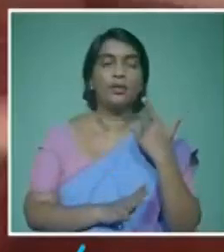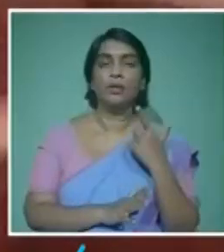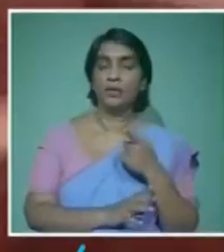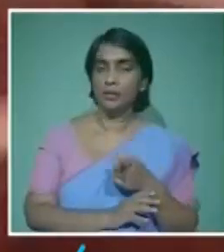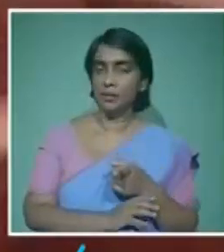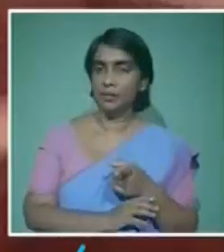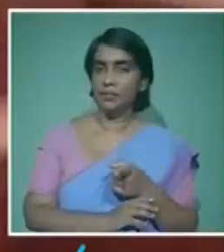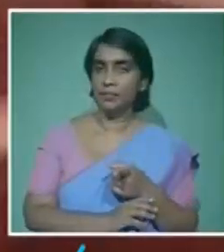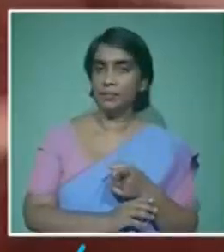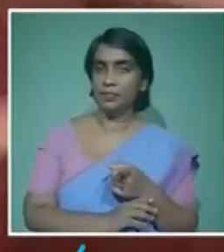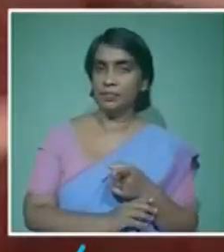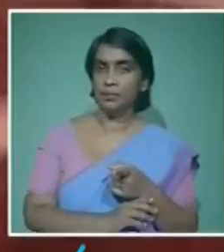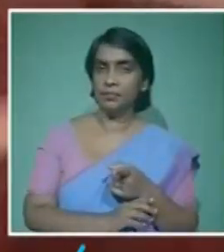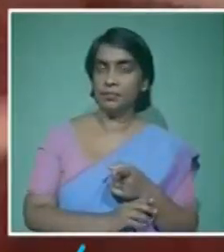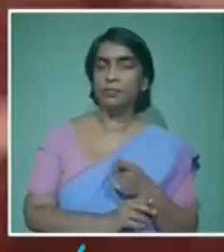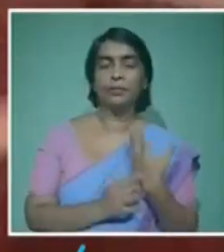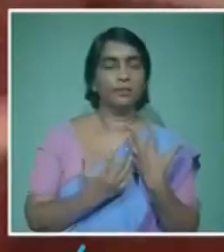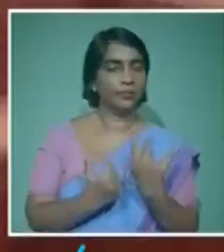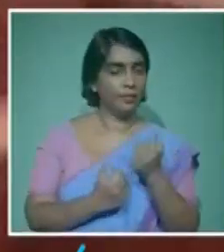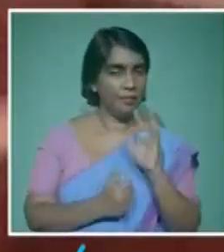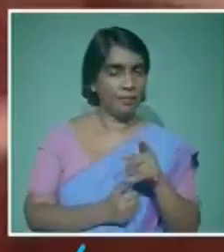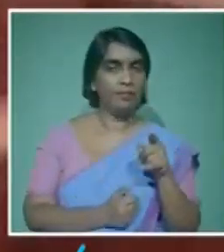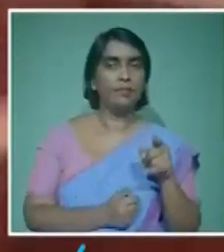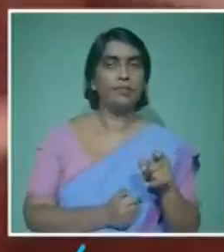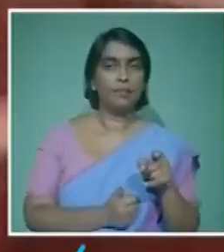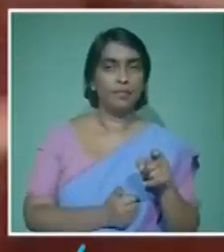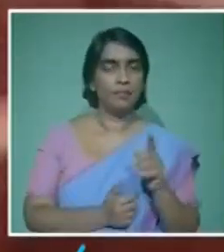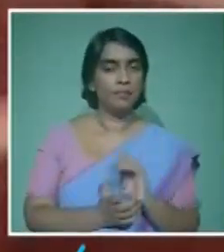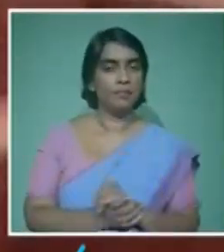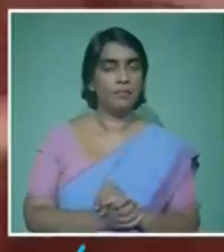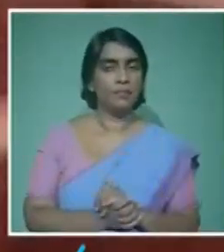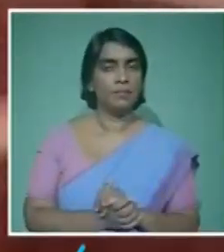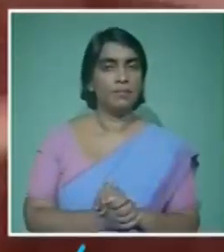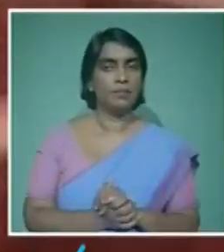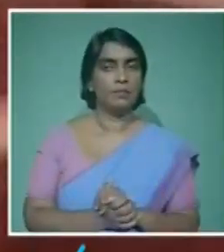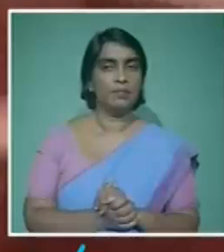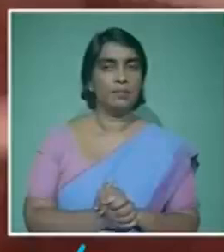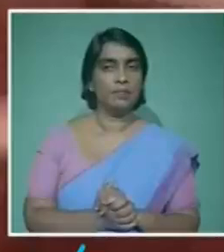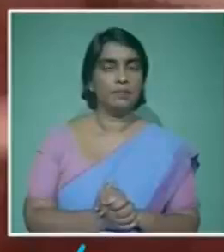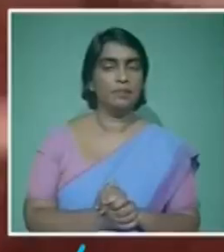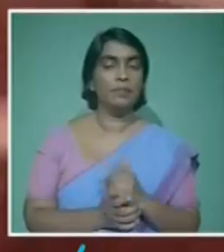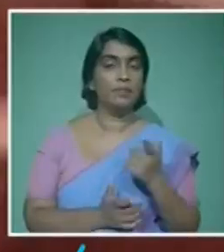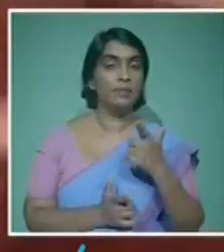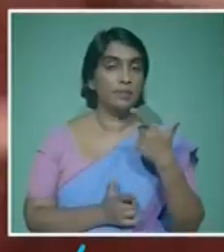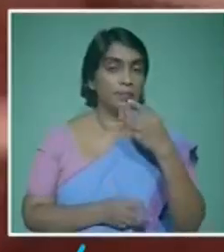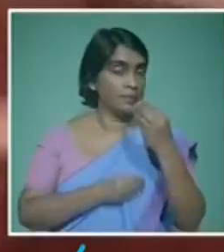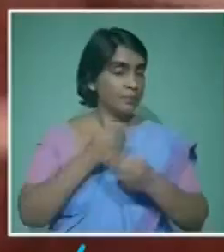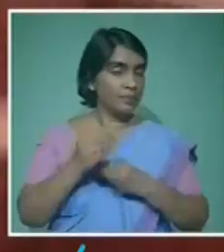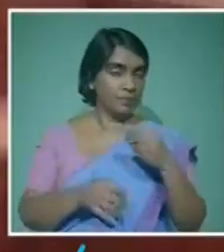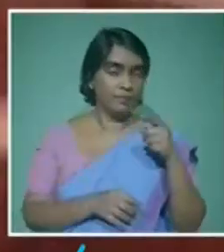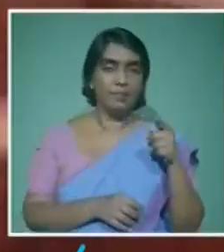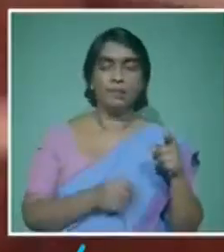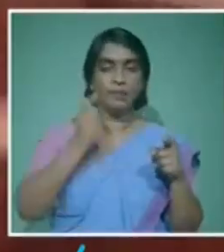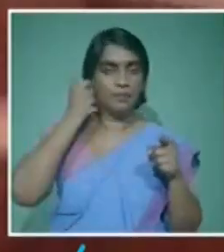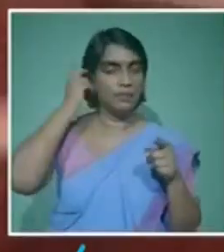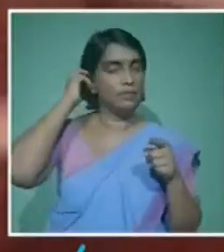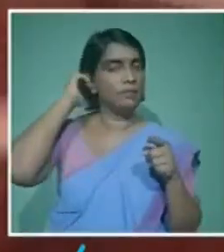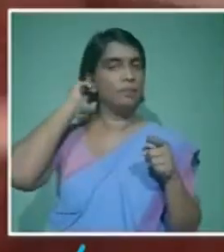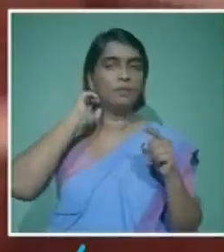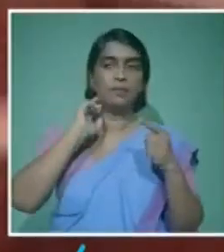நன்னீர் வேளாண்மையில் இந்த வருடம் 9 மாதங்களில் 85,040 மெட்ரிக் டன் அறுவடை